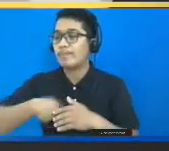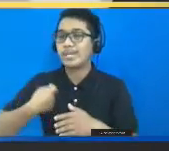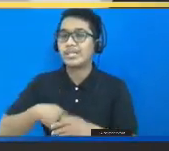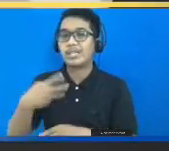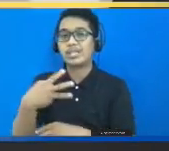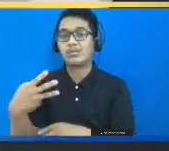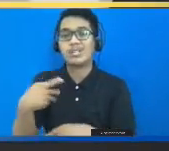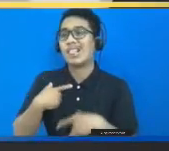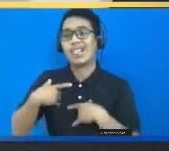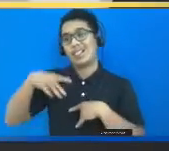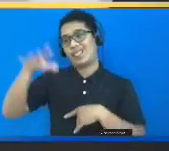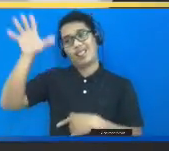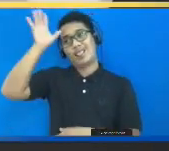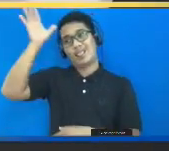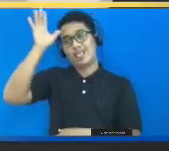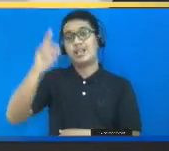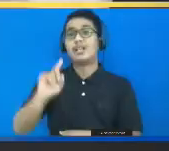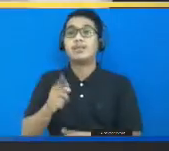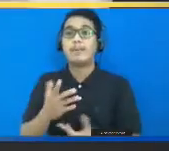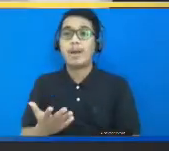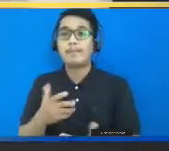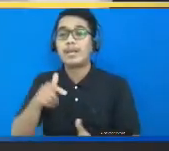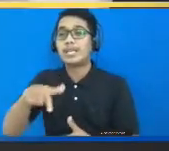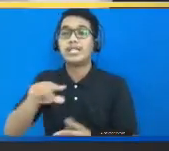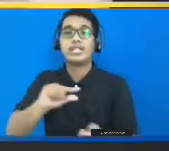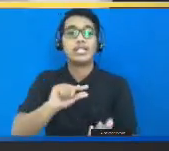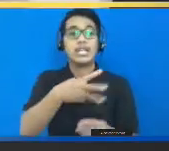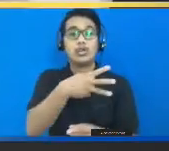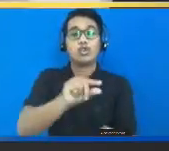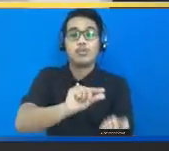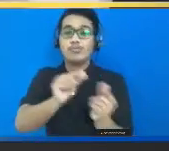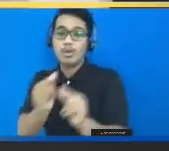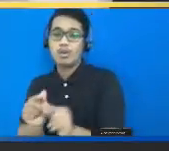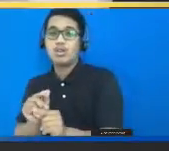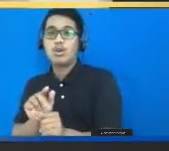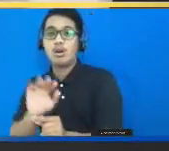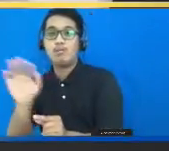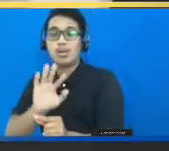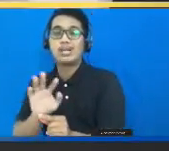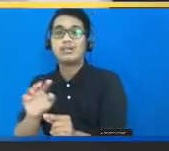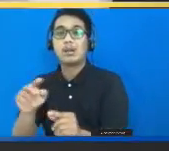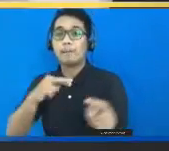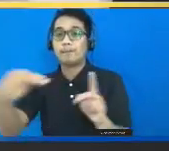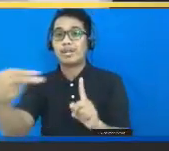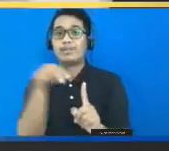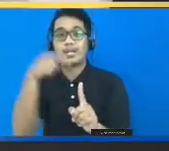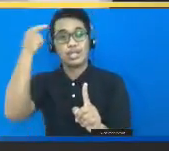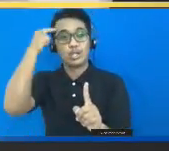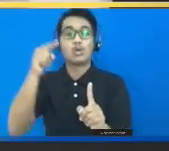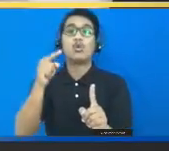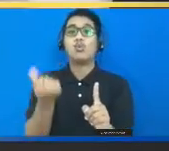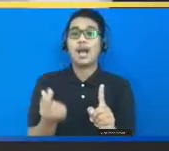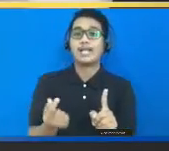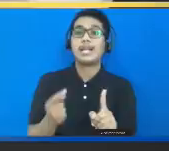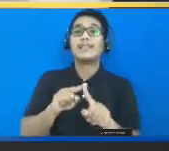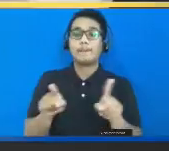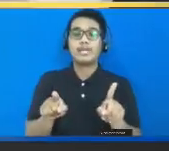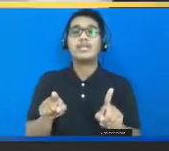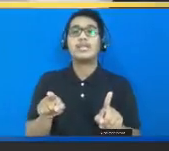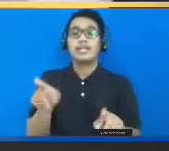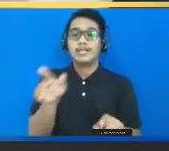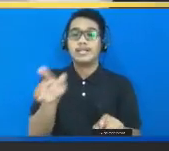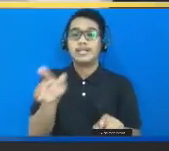kurangi bisa pahami karena bagi saya Ini transformasi ekonomi ini bukan Blade perspektif keuangan saja nasional gitu